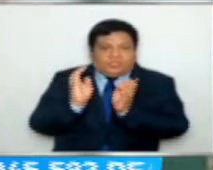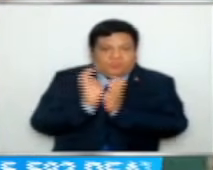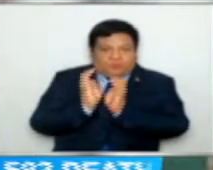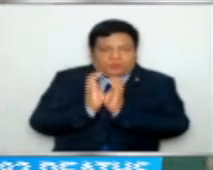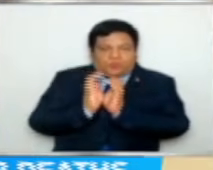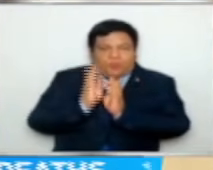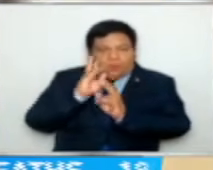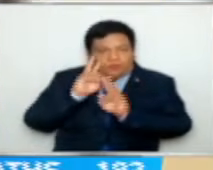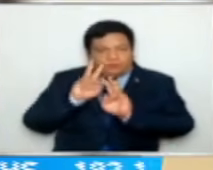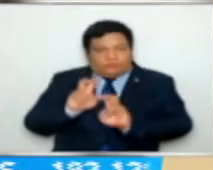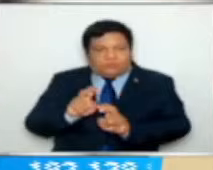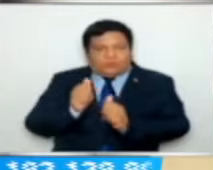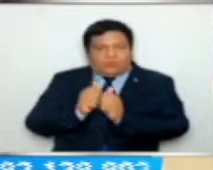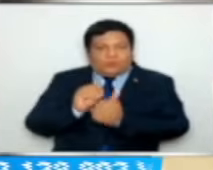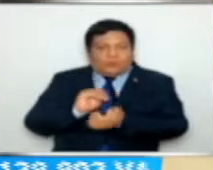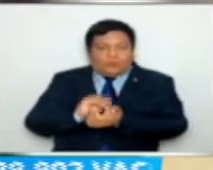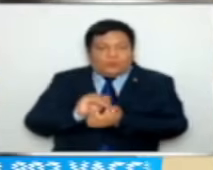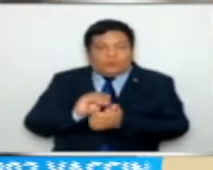doktor.